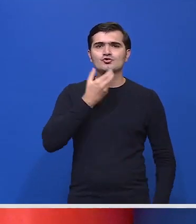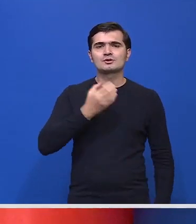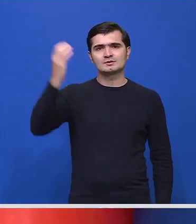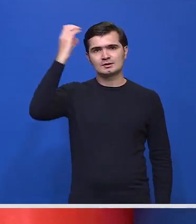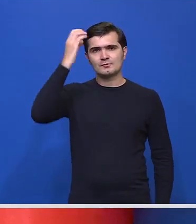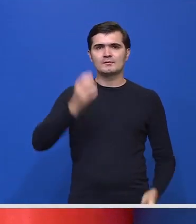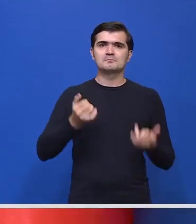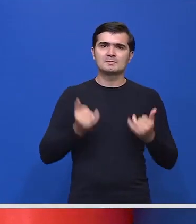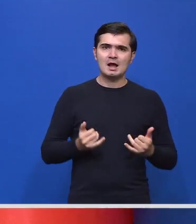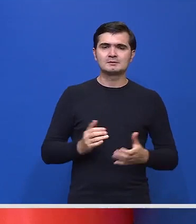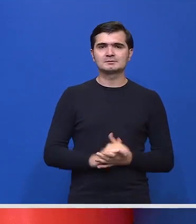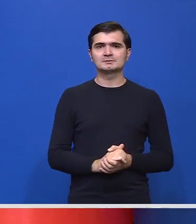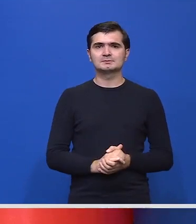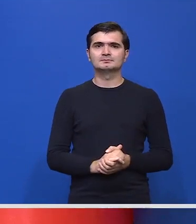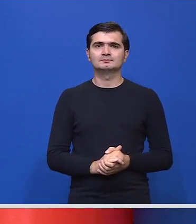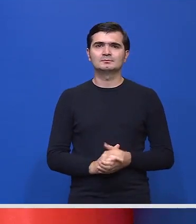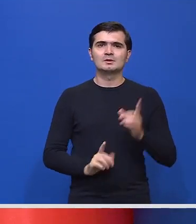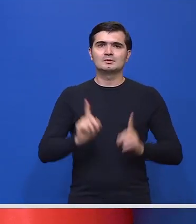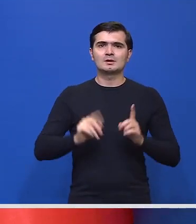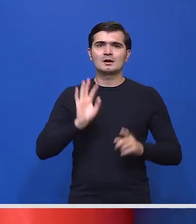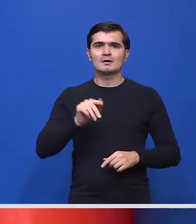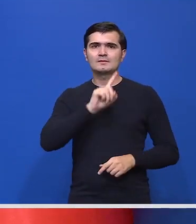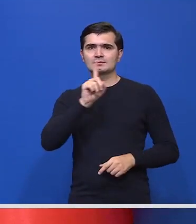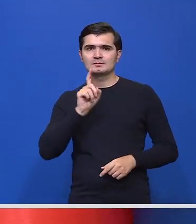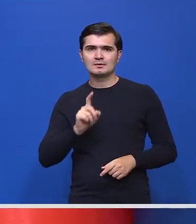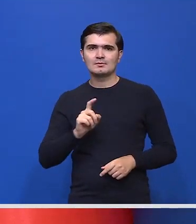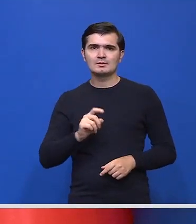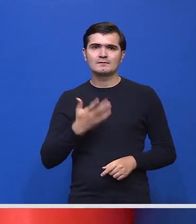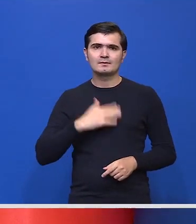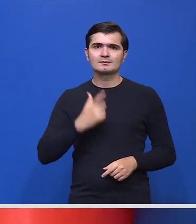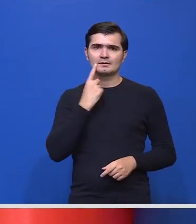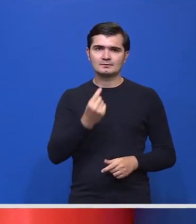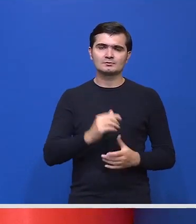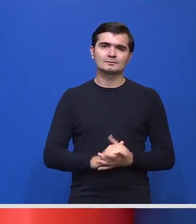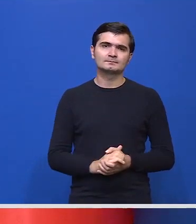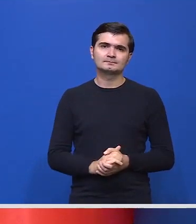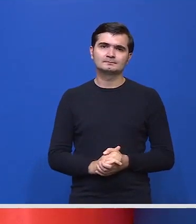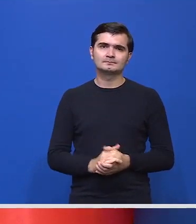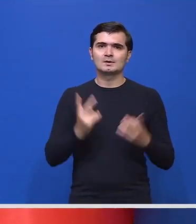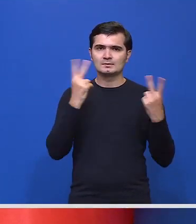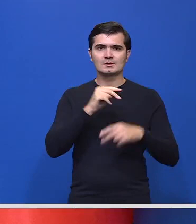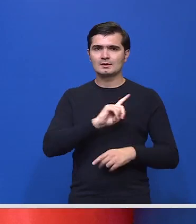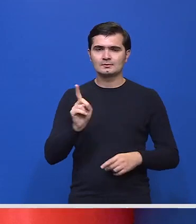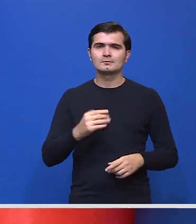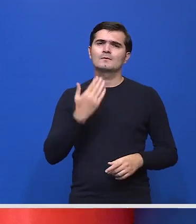astăzi. Dacă există întrebări la care doriți să răspund, înțeleg că nu.